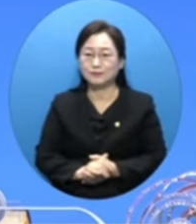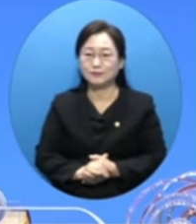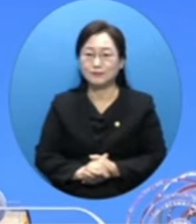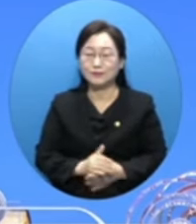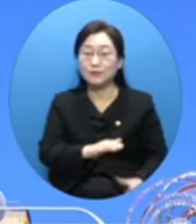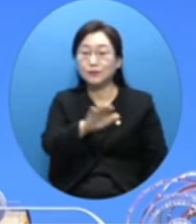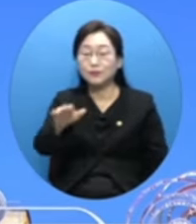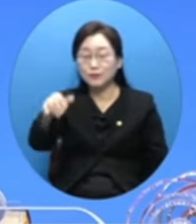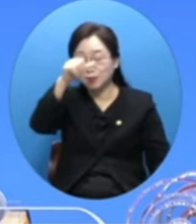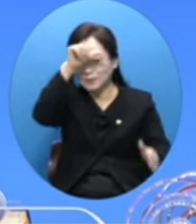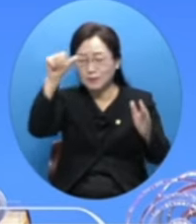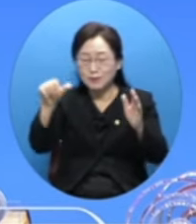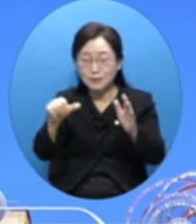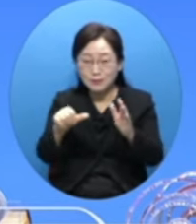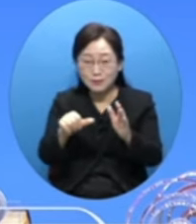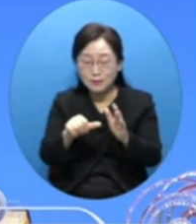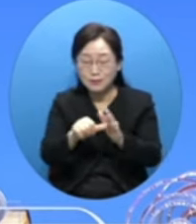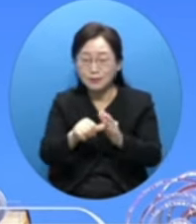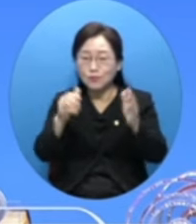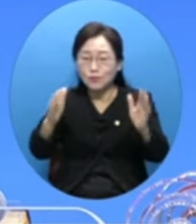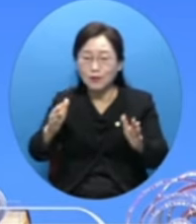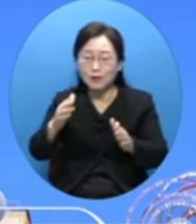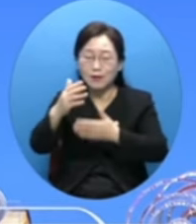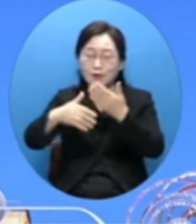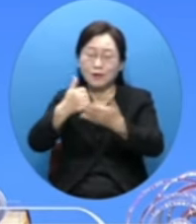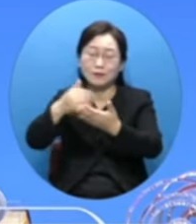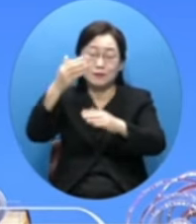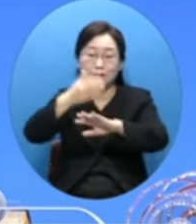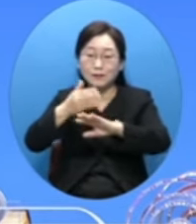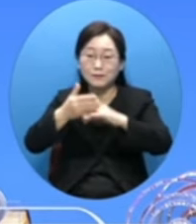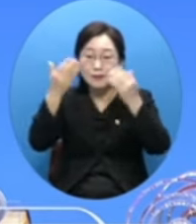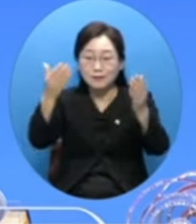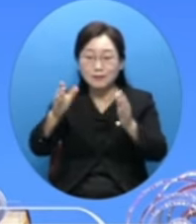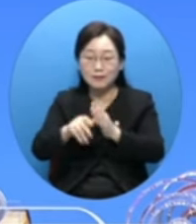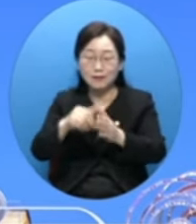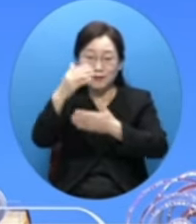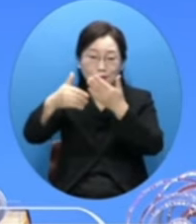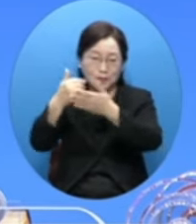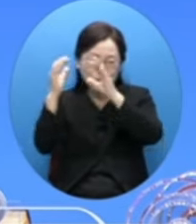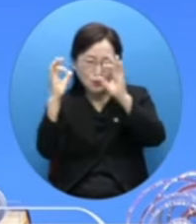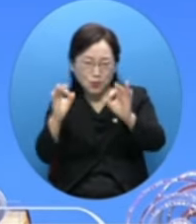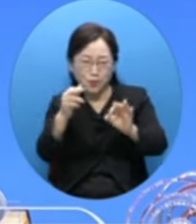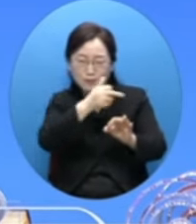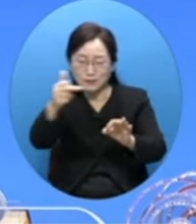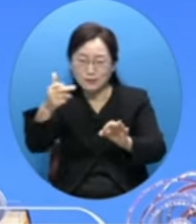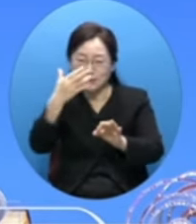우리의 일평생에 주 앞에 드리는 감사로 이어질 때 하나님의 큰 복이 임할 것입니다.